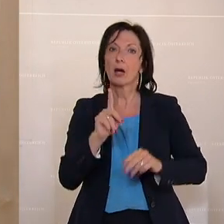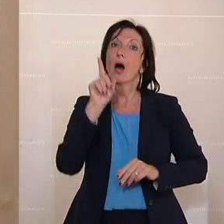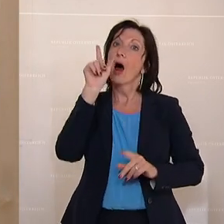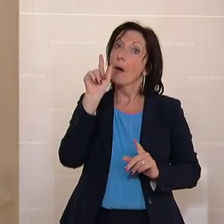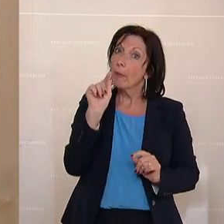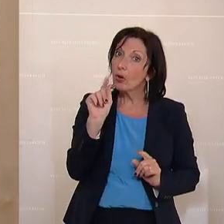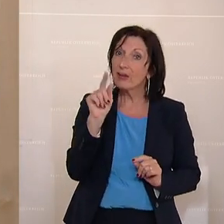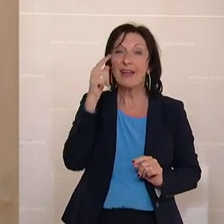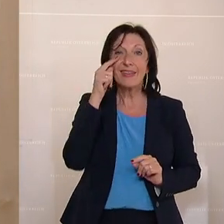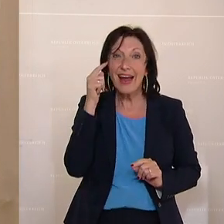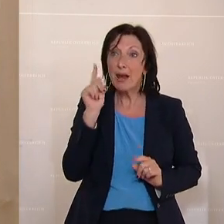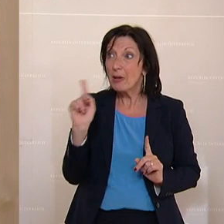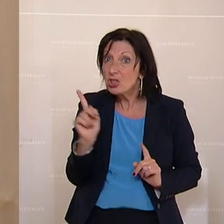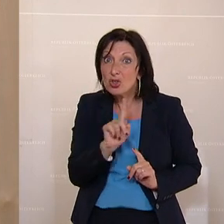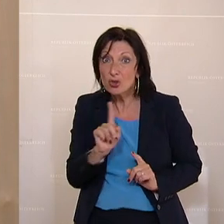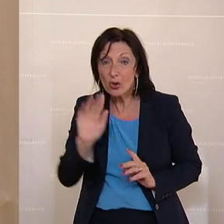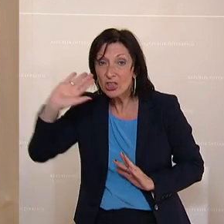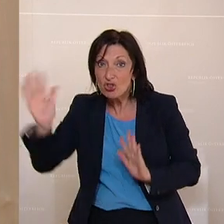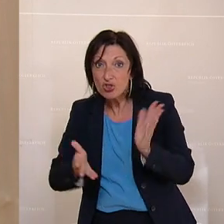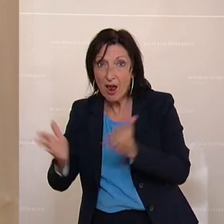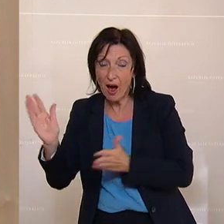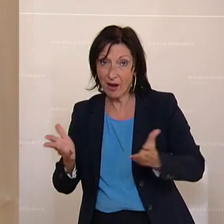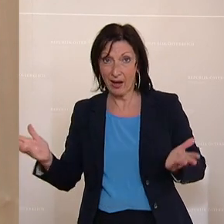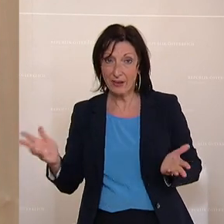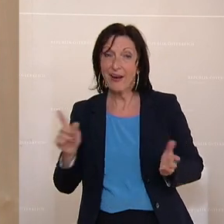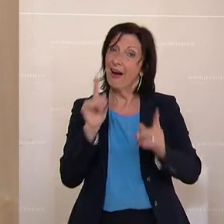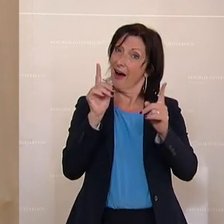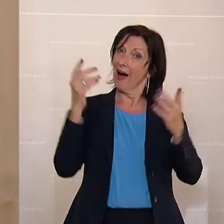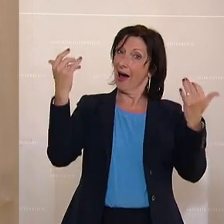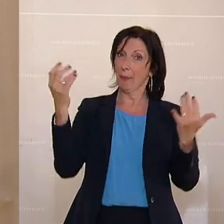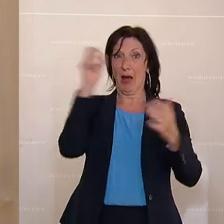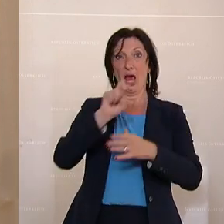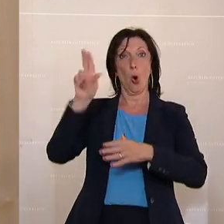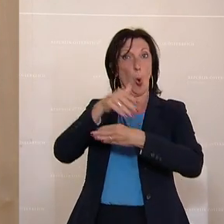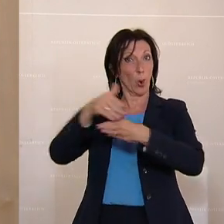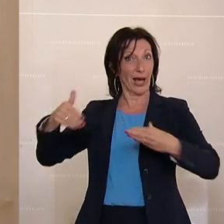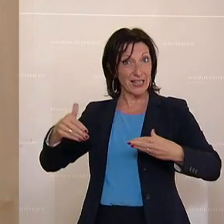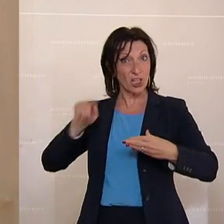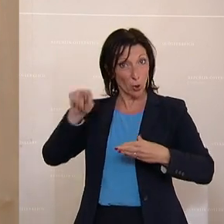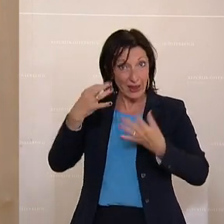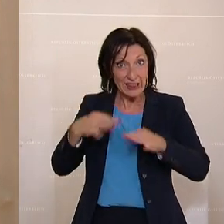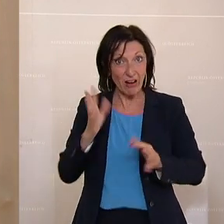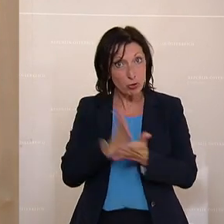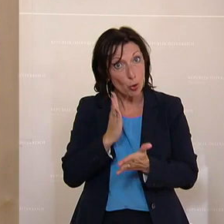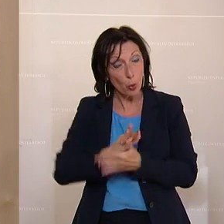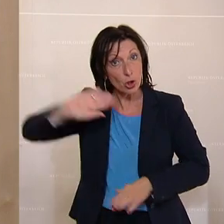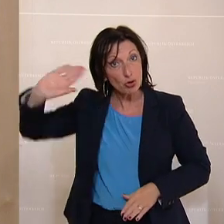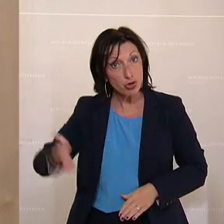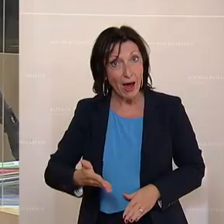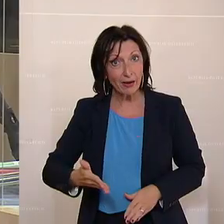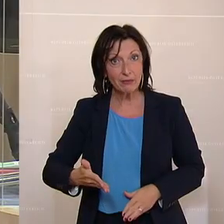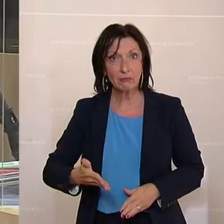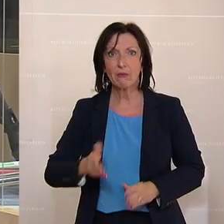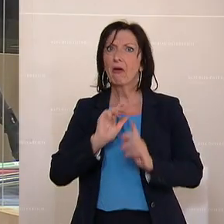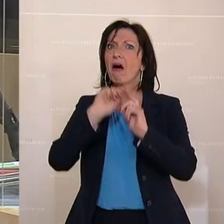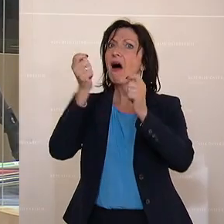Taliban, bitte. Aber wie glaubwürdig machen wir uns denn, wenn dann an den EU-Grenzen geschlagen wird? Darüber schweigt der Antrag